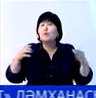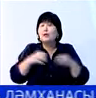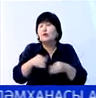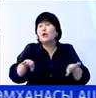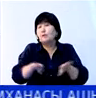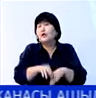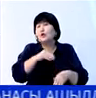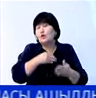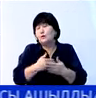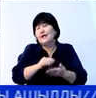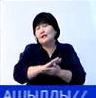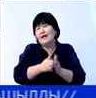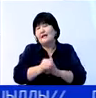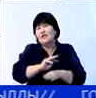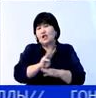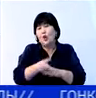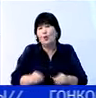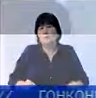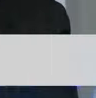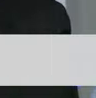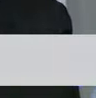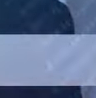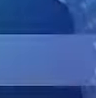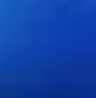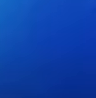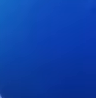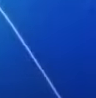бірге жұмыс жасауына жағдай жасау.